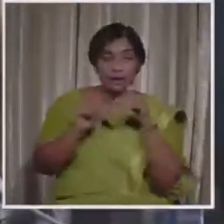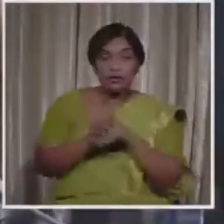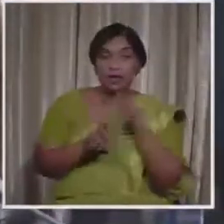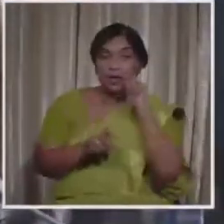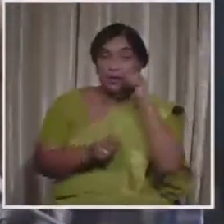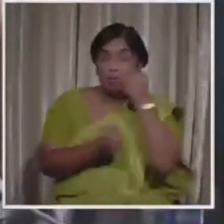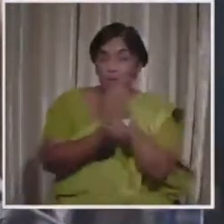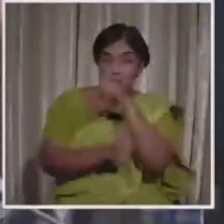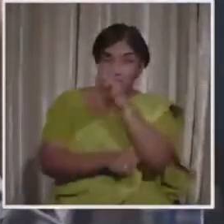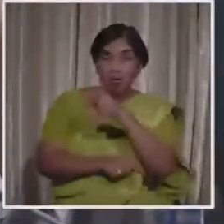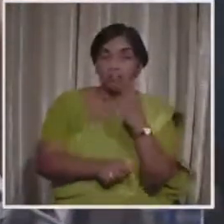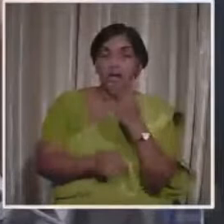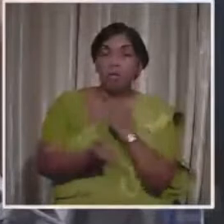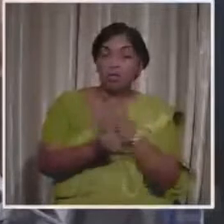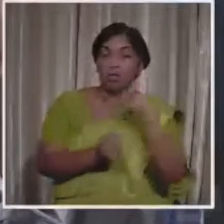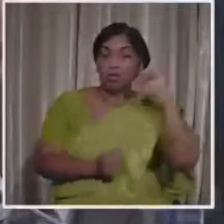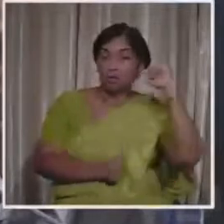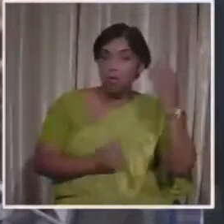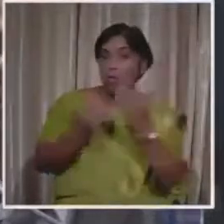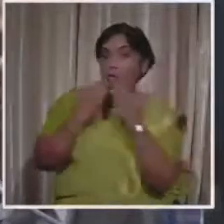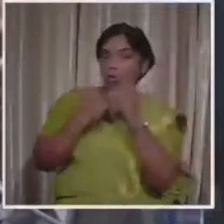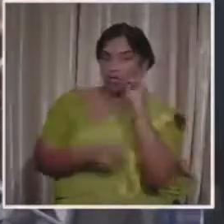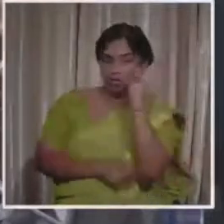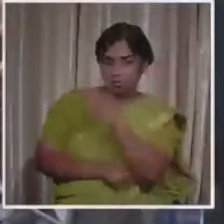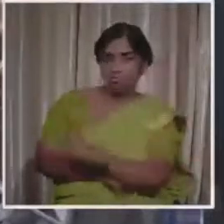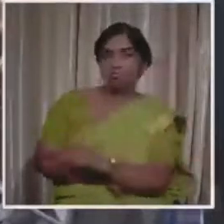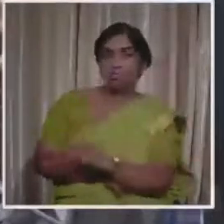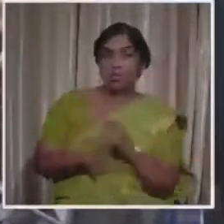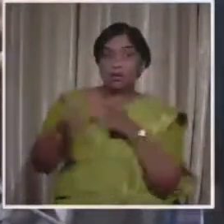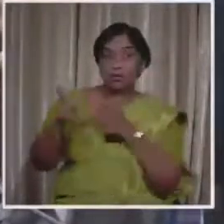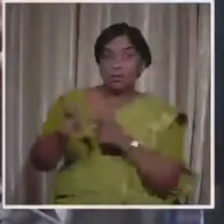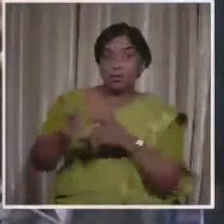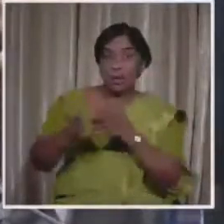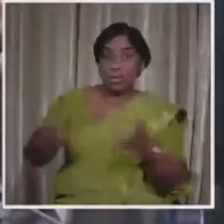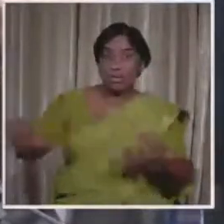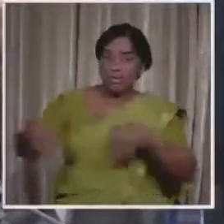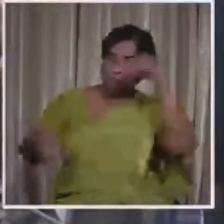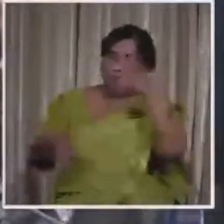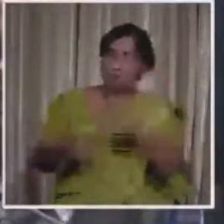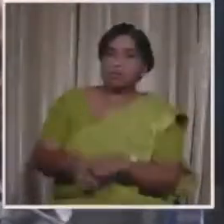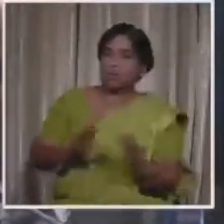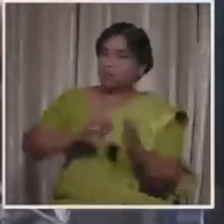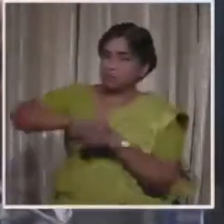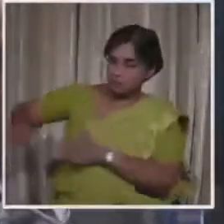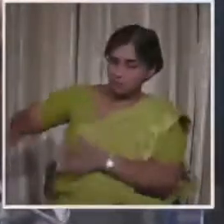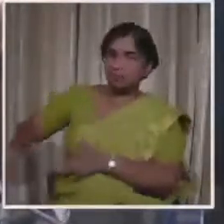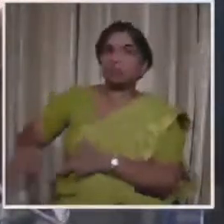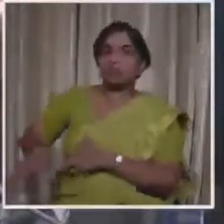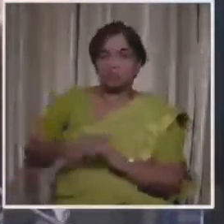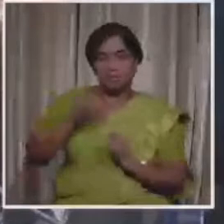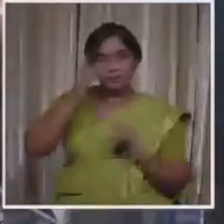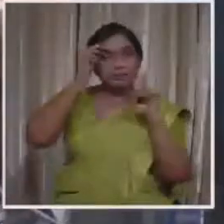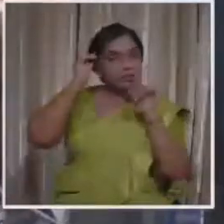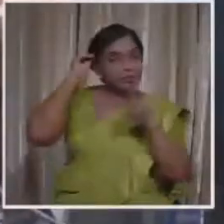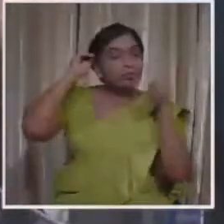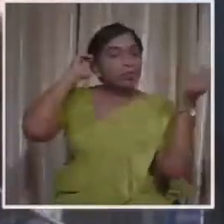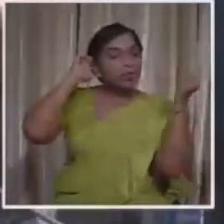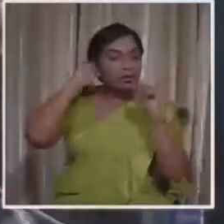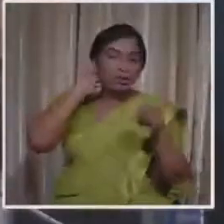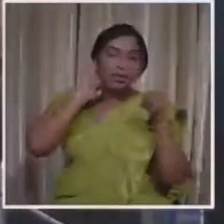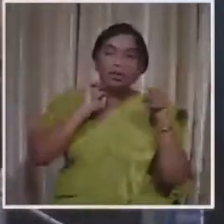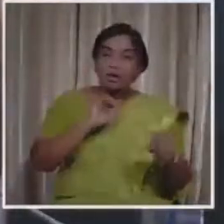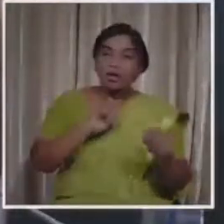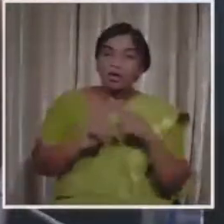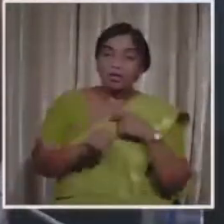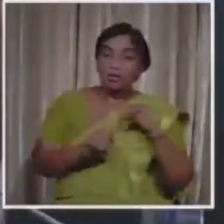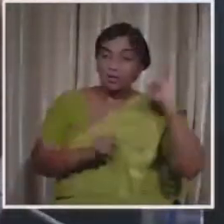දෙන්නට පොලිස් ස්ථානාධිපතිතුමා උපදෙස් දුන්නා තුවක්කු දෙක පෙට්ටියට දාලා තමුසල පැත්තකටලා ඉන්න කියලා. ඒ වගේ මෙතෙන්ට ආවා ඩිවිෂන්